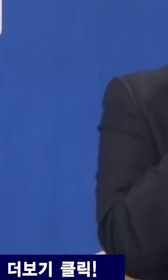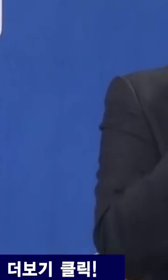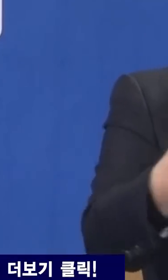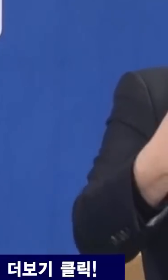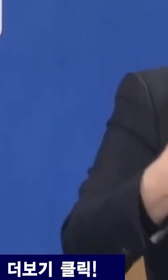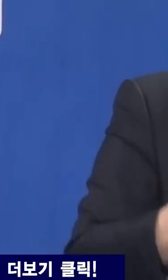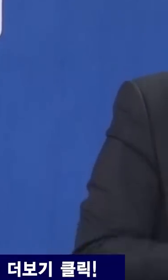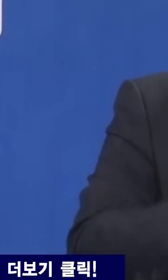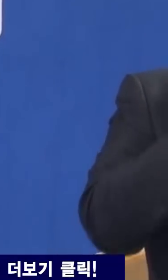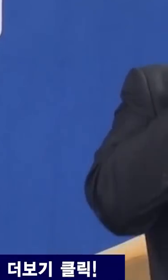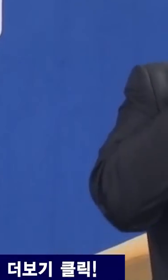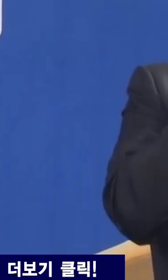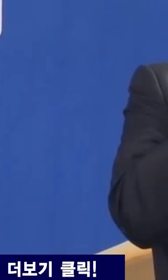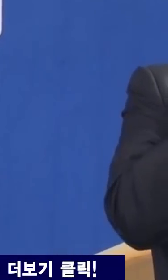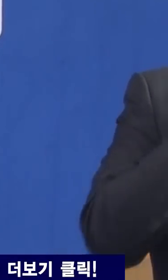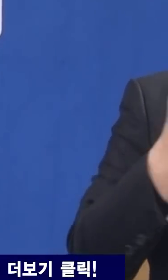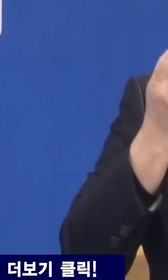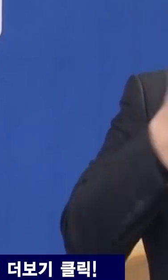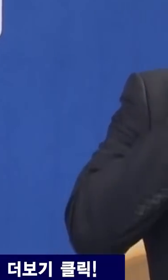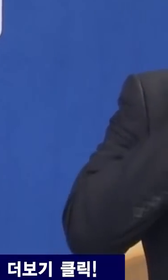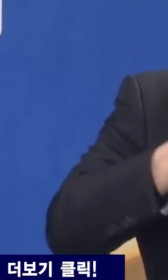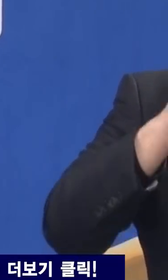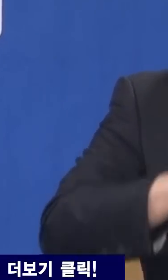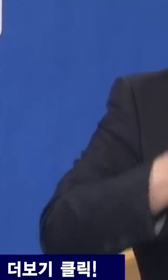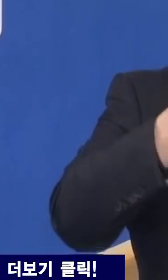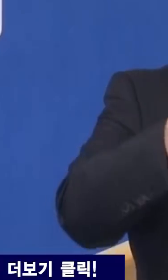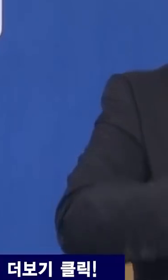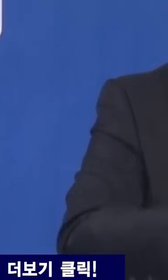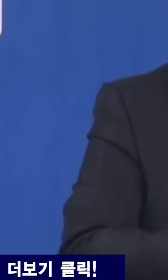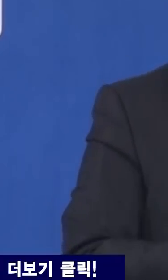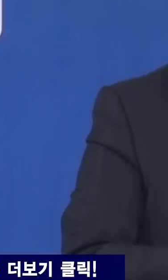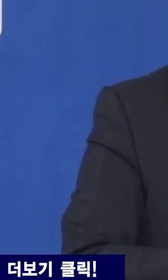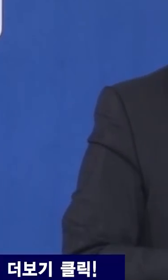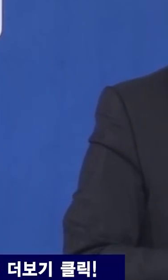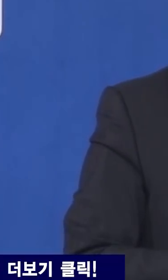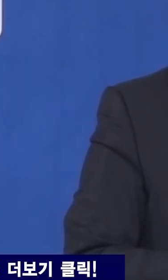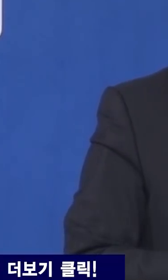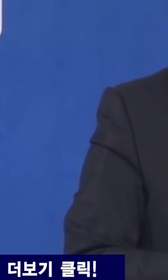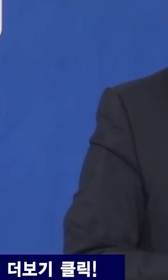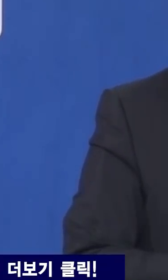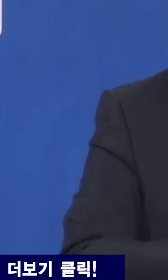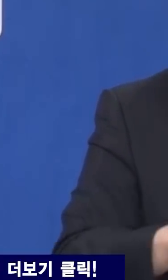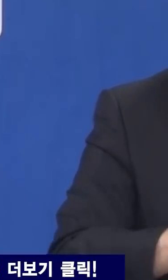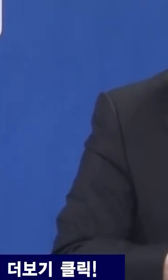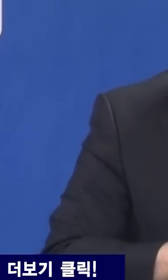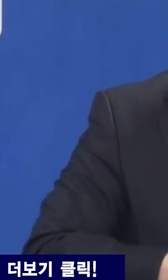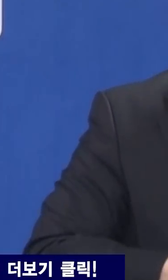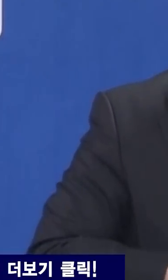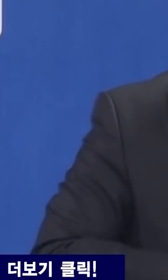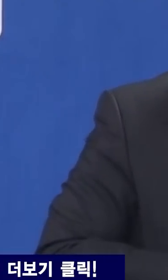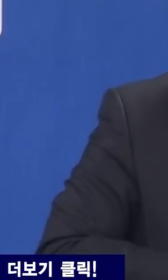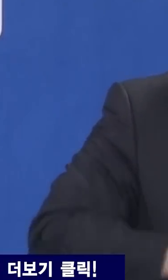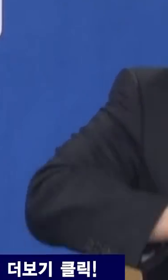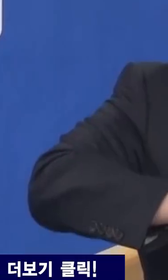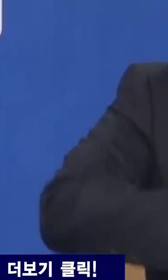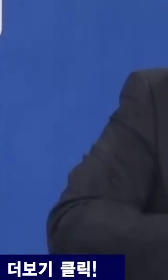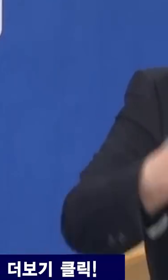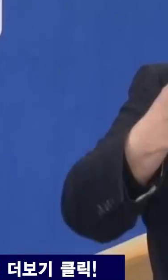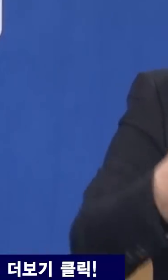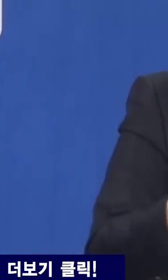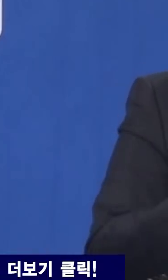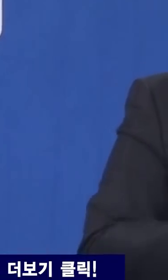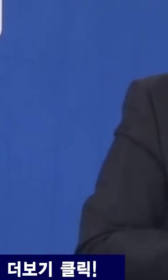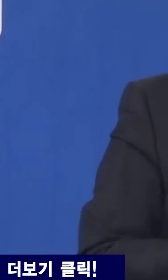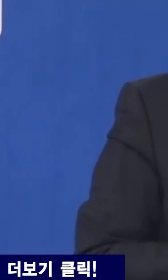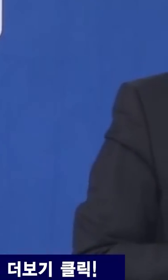운운하며 뻔뻔한 거짓말을 이어가고 있습니다. 무언가 두려우니 이렇게 막무가내로 나오는